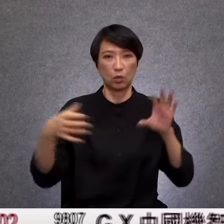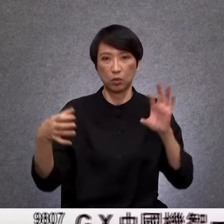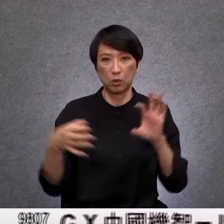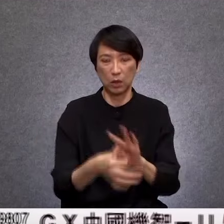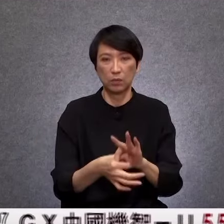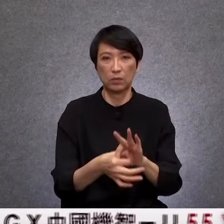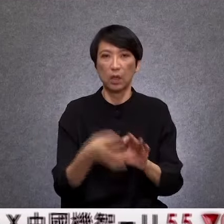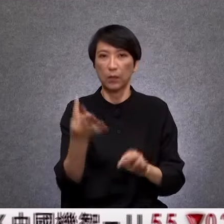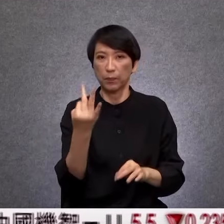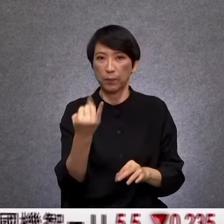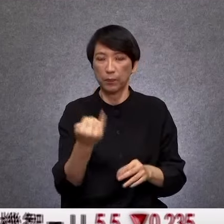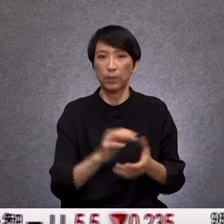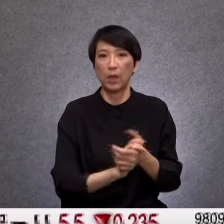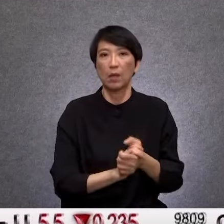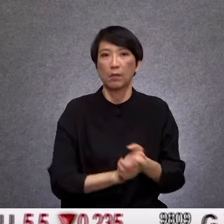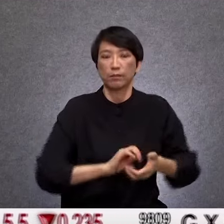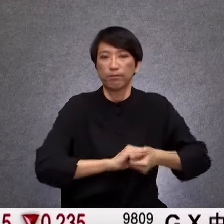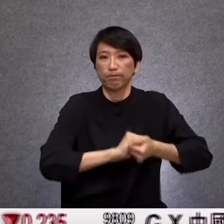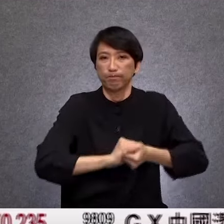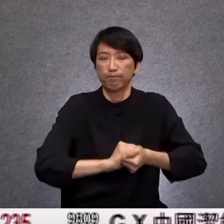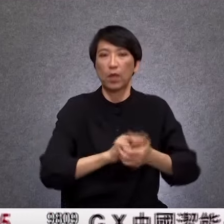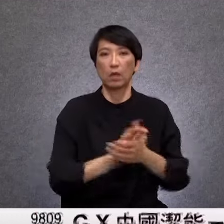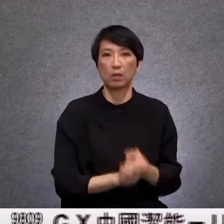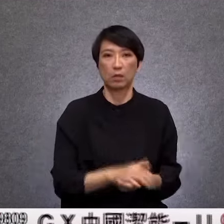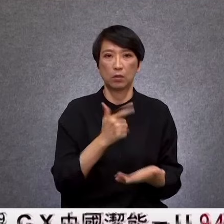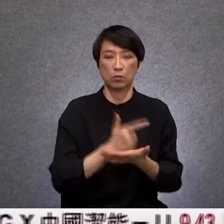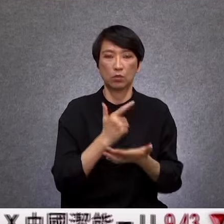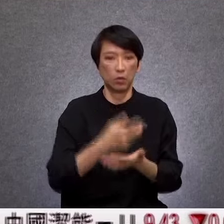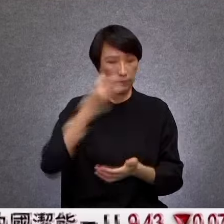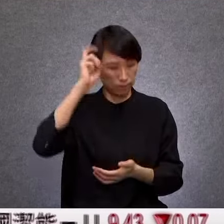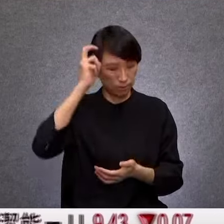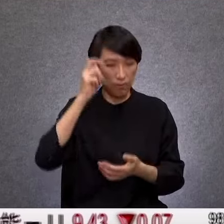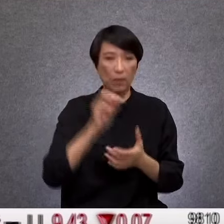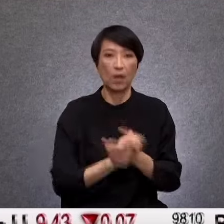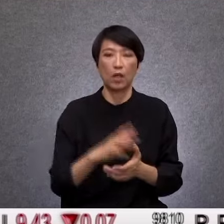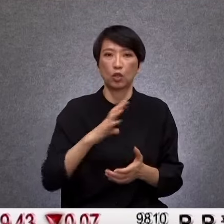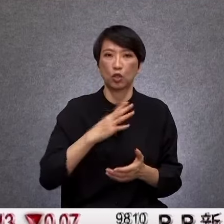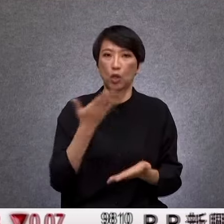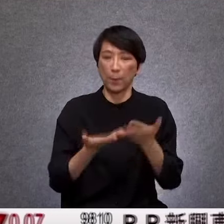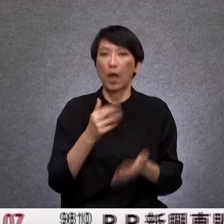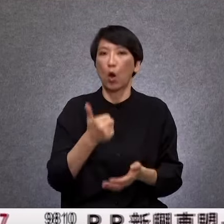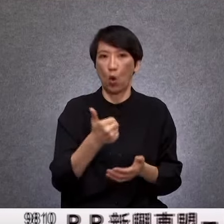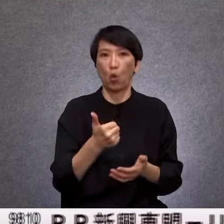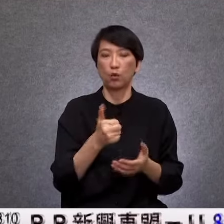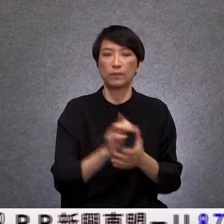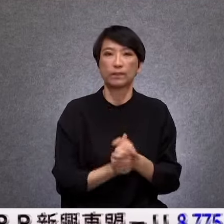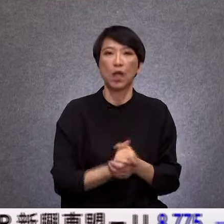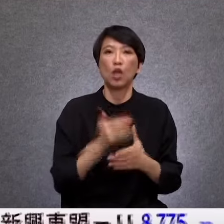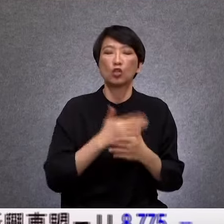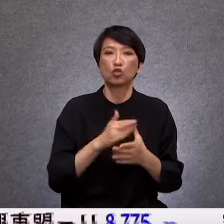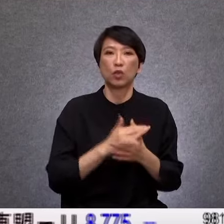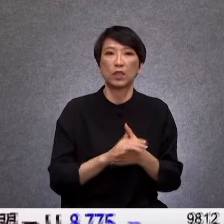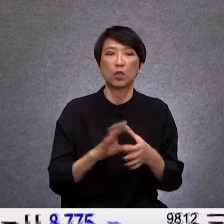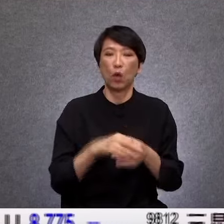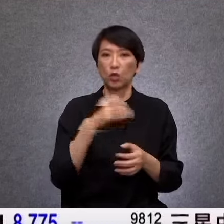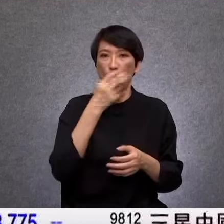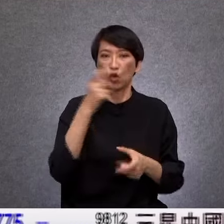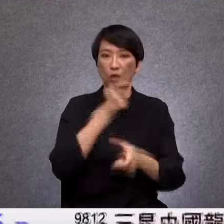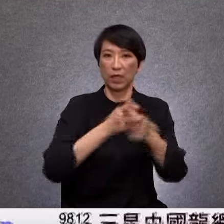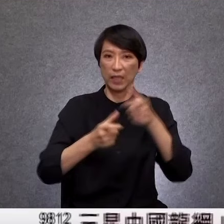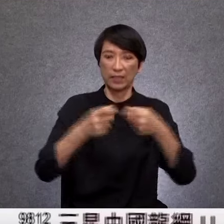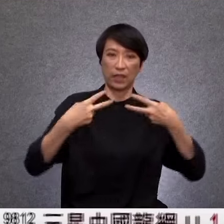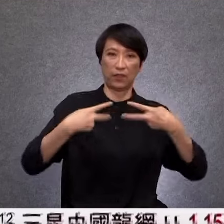易、旅遊、投資最密切嗰幾個夥伴咧，其實喺呢幾年咧，我哋嘅研判都係會係比較正